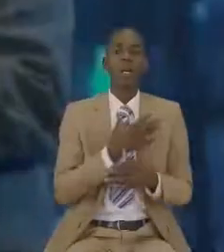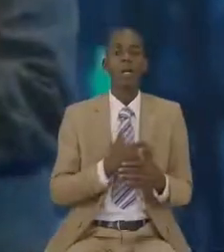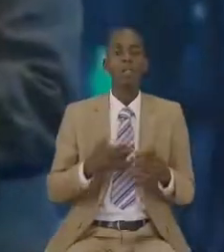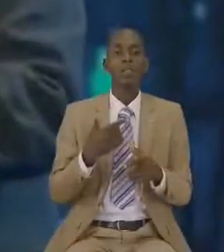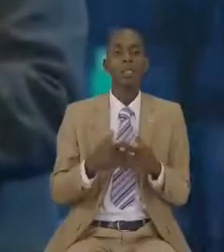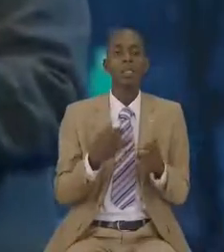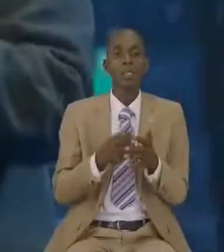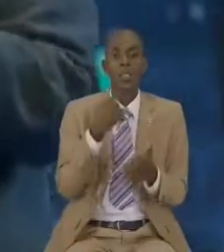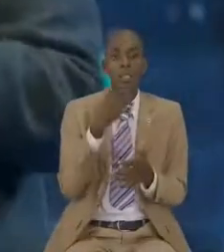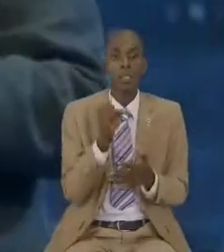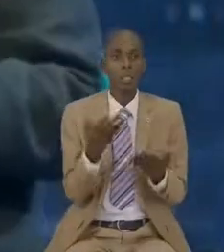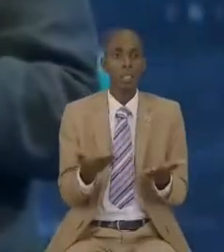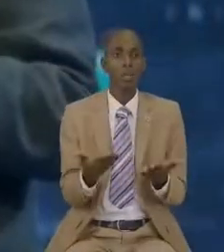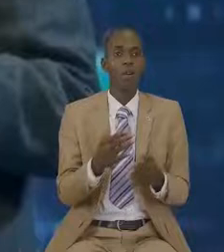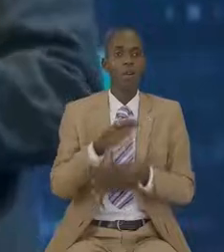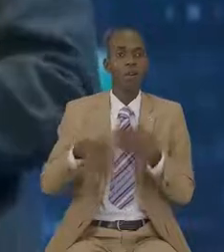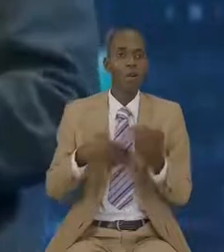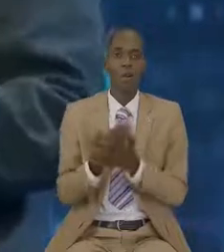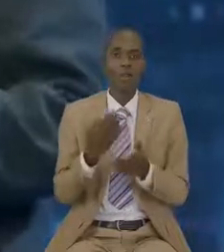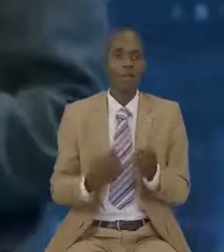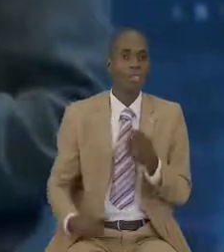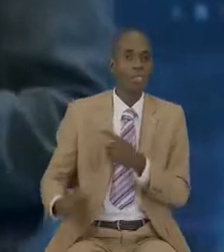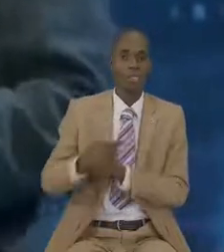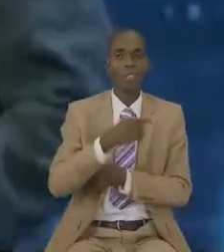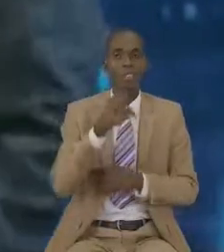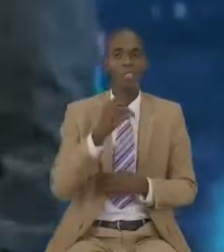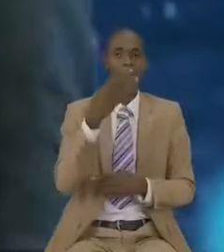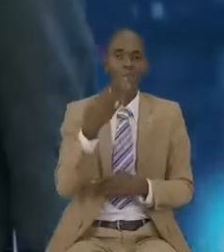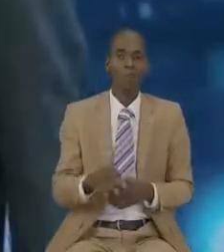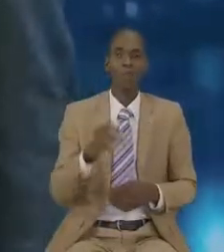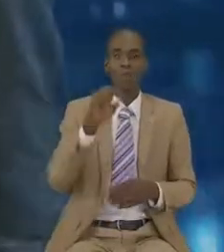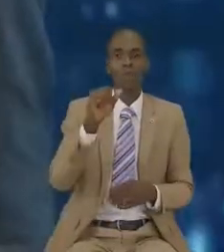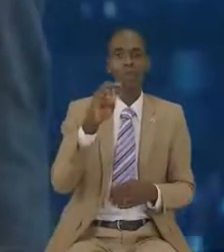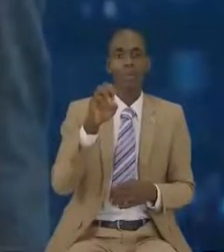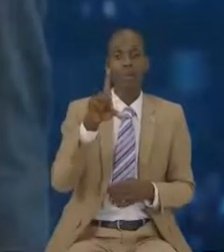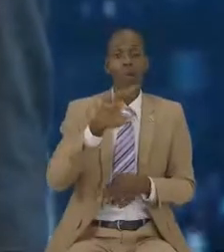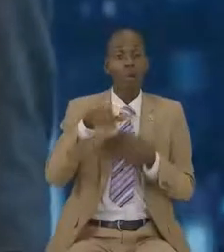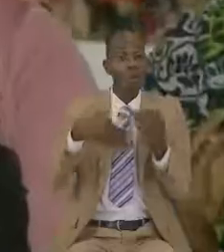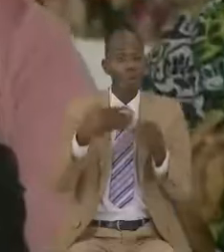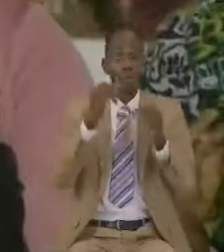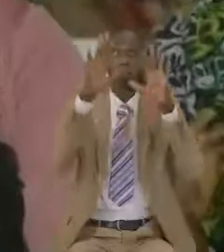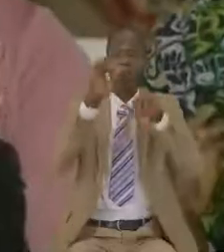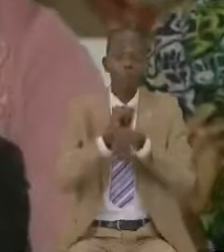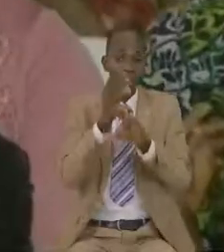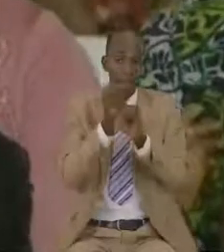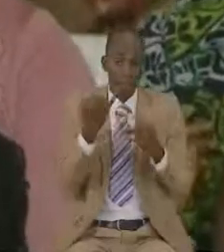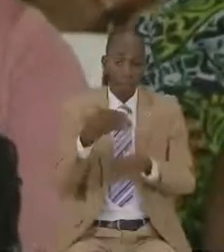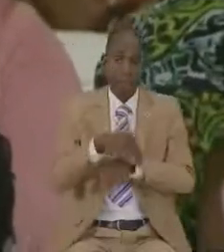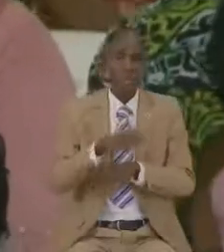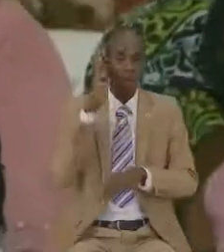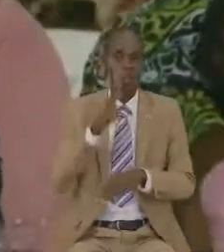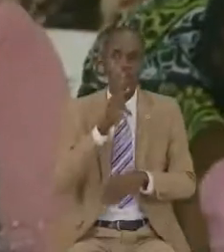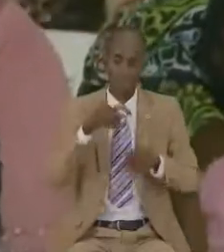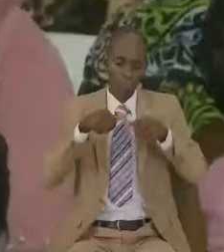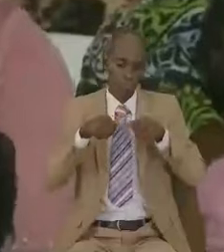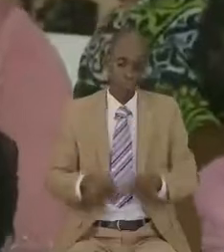les jours de Samuel, tous les jours, un miracle, le miracle que tu auras ce soir sera permanent. Le salut que tu